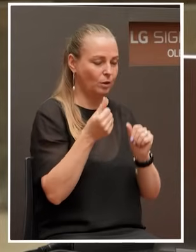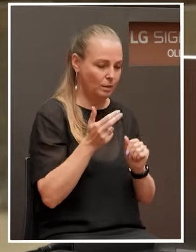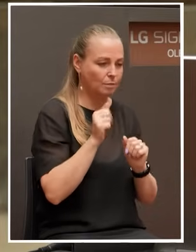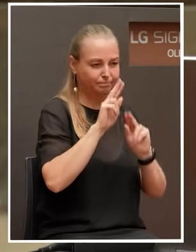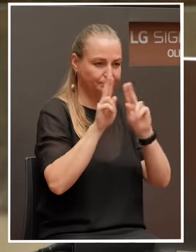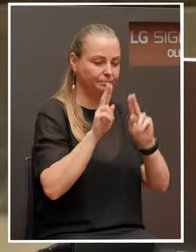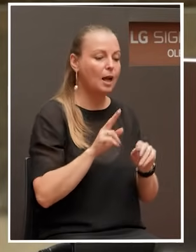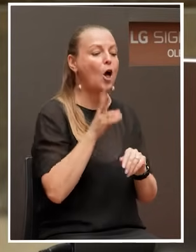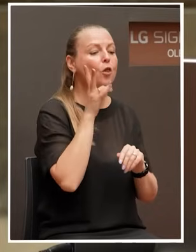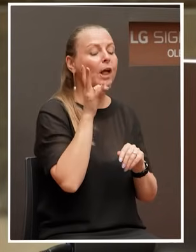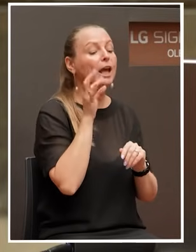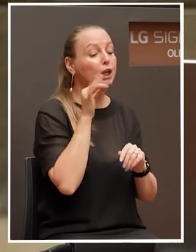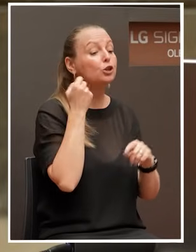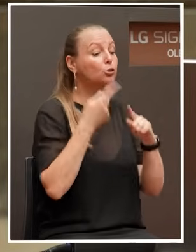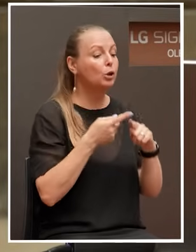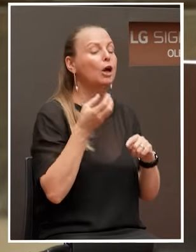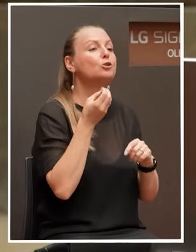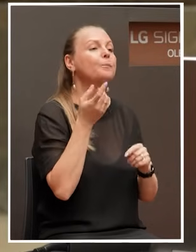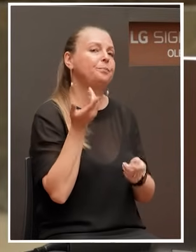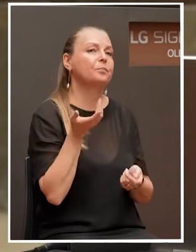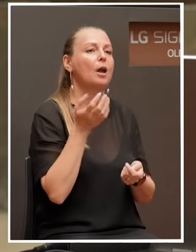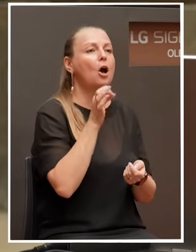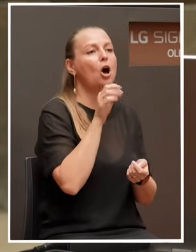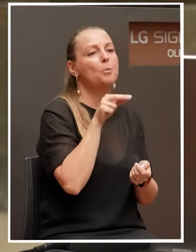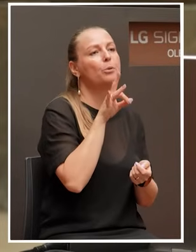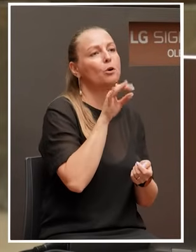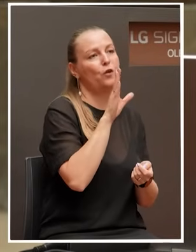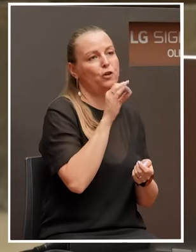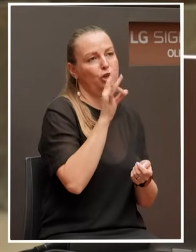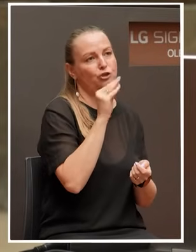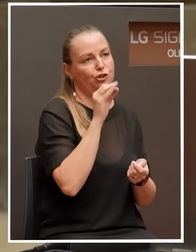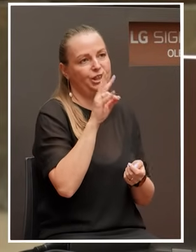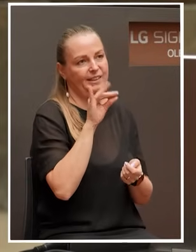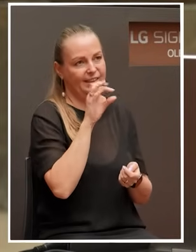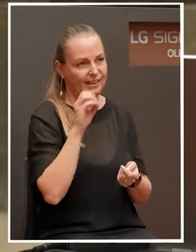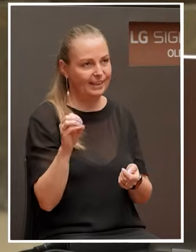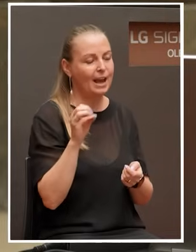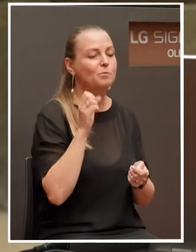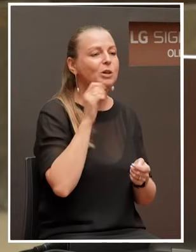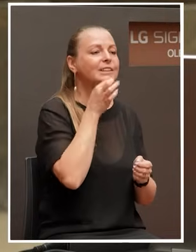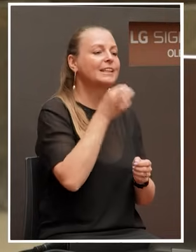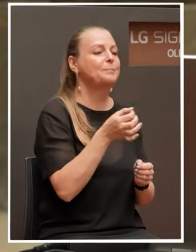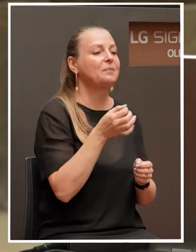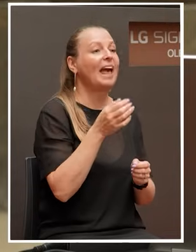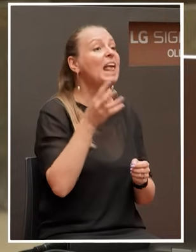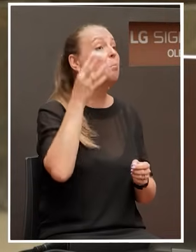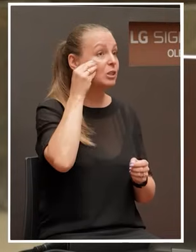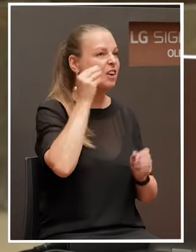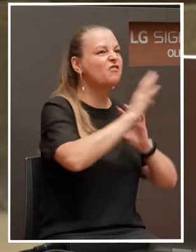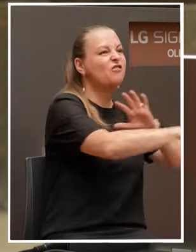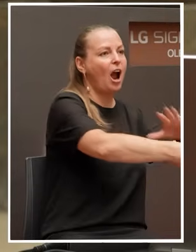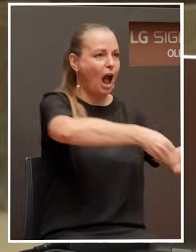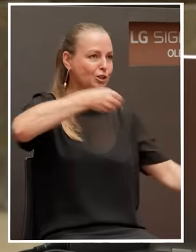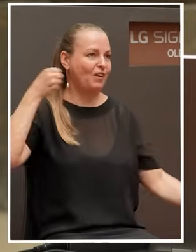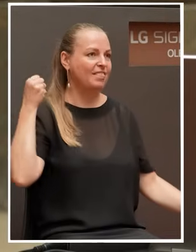стороны, это было опровержение. Было серьезное выворачивание экспрессионизма наизнанку, потому что